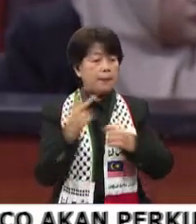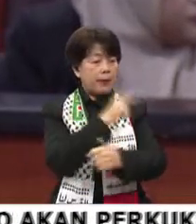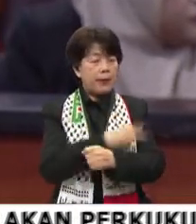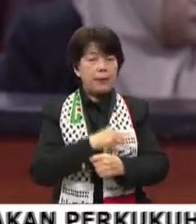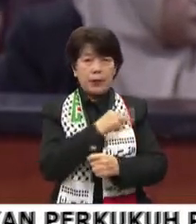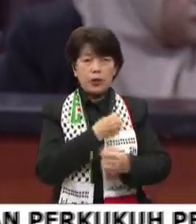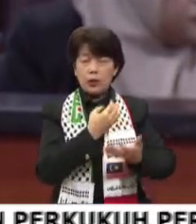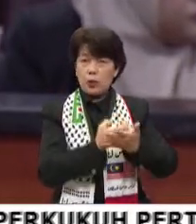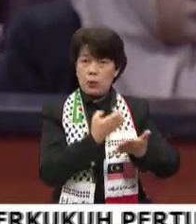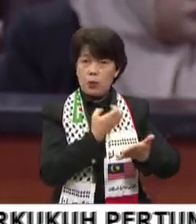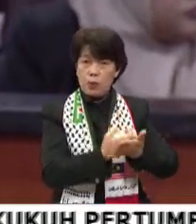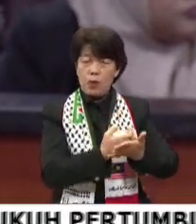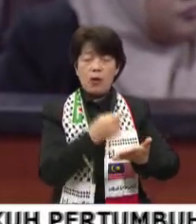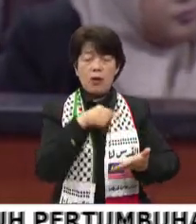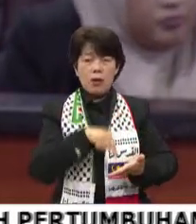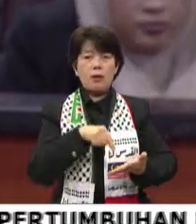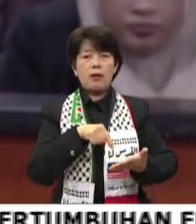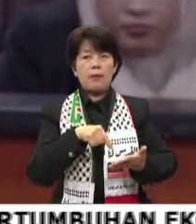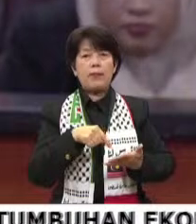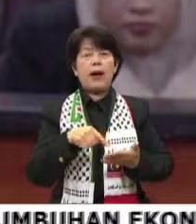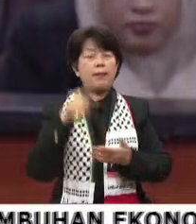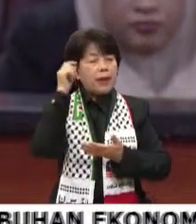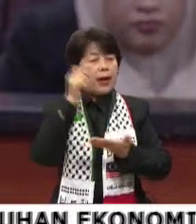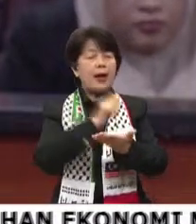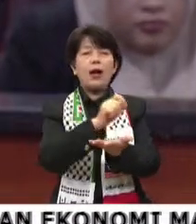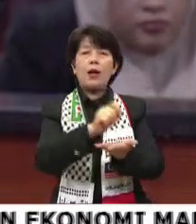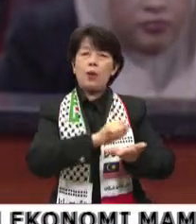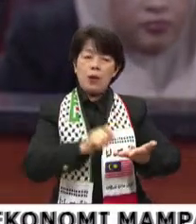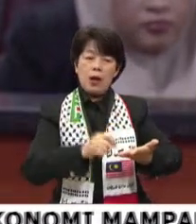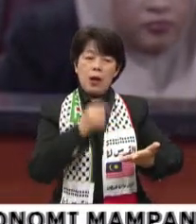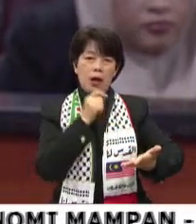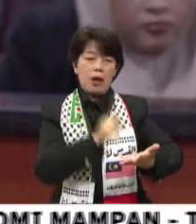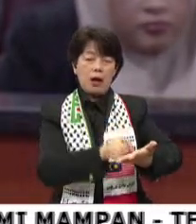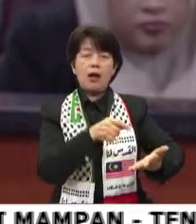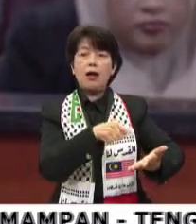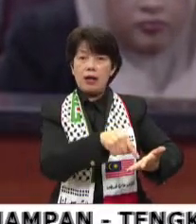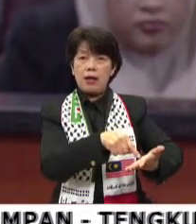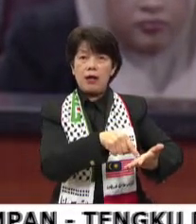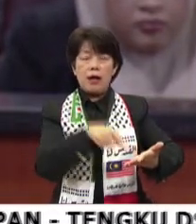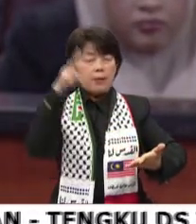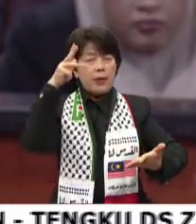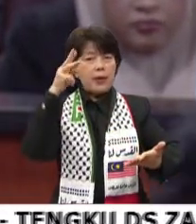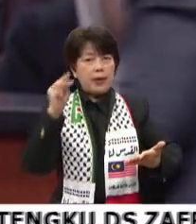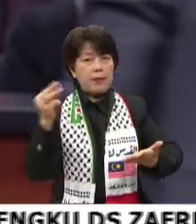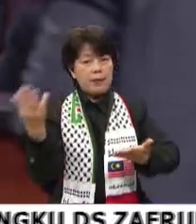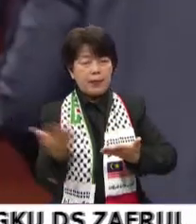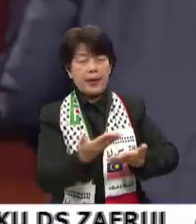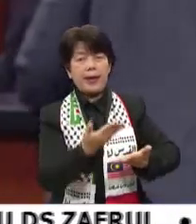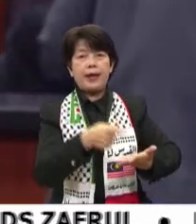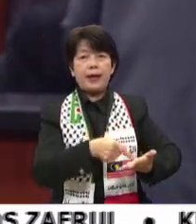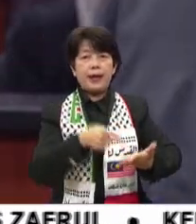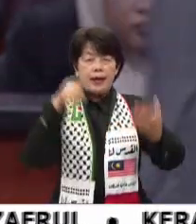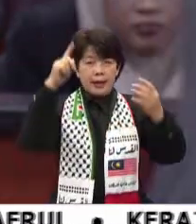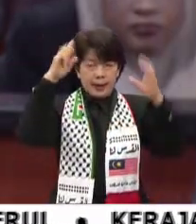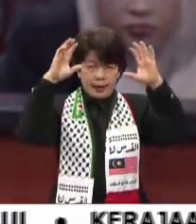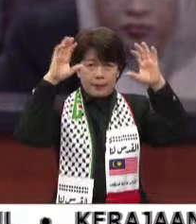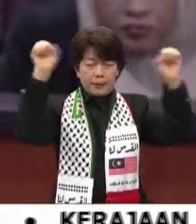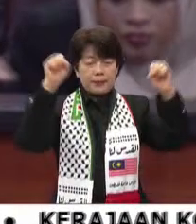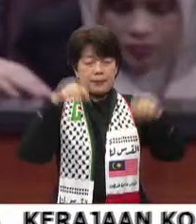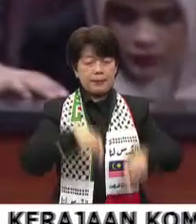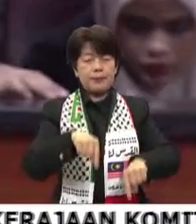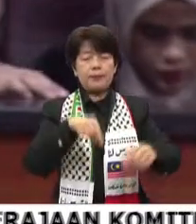ekonomi ini bertindak sebagai urus setia yang manakala yang amat berhormat Perdana Menteri merupakan pengerusinya Terima kasih Tan Sri